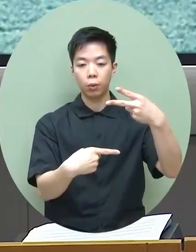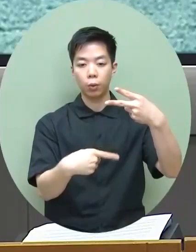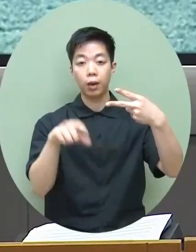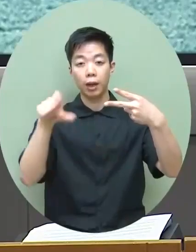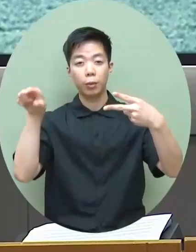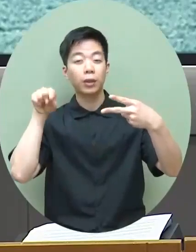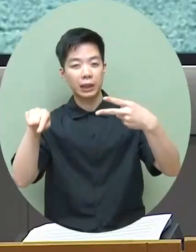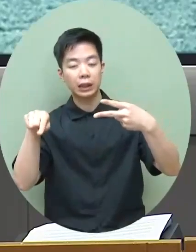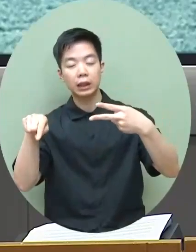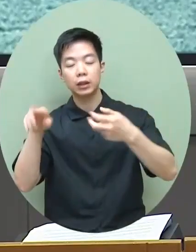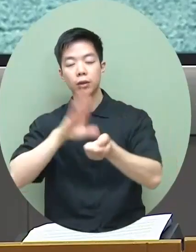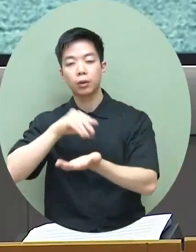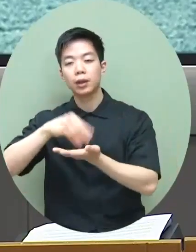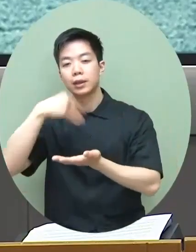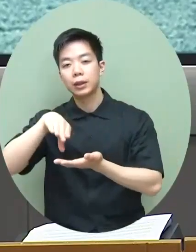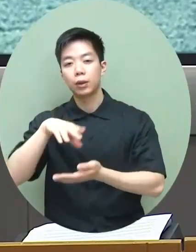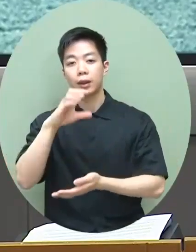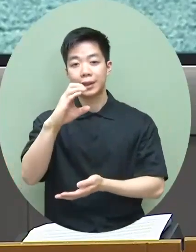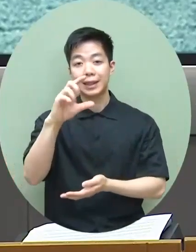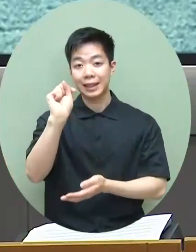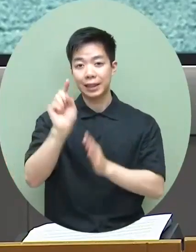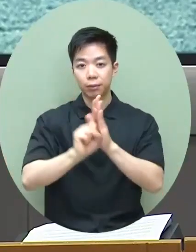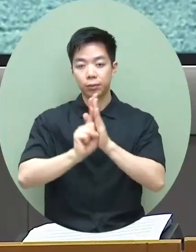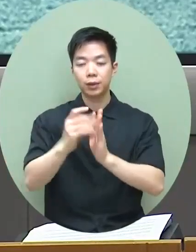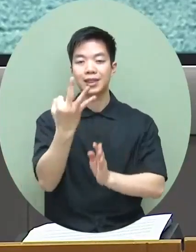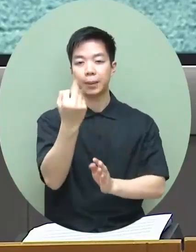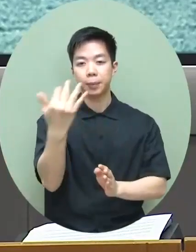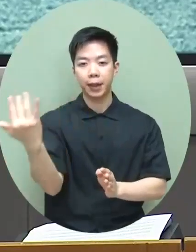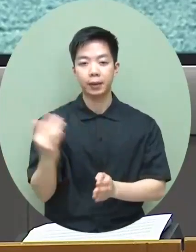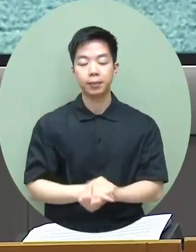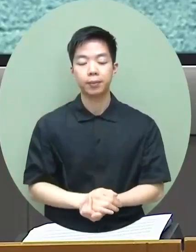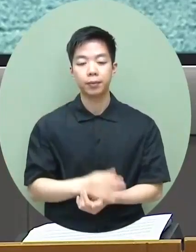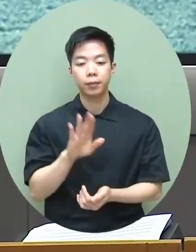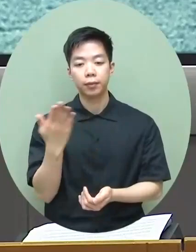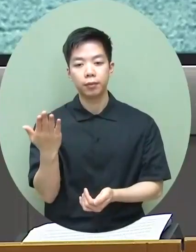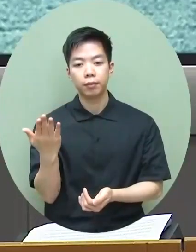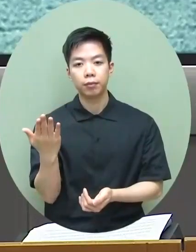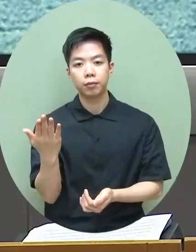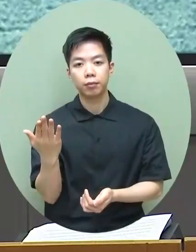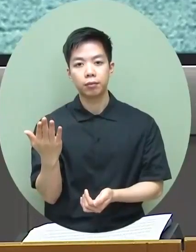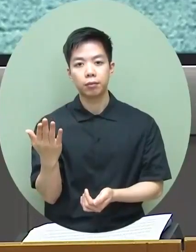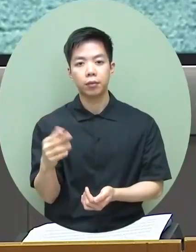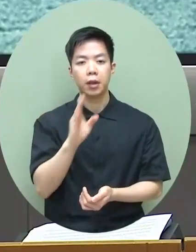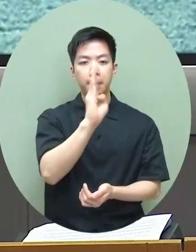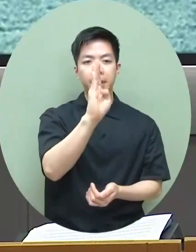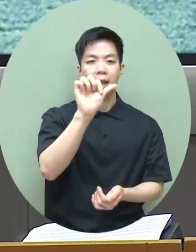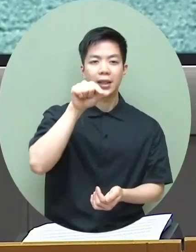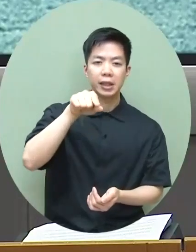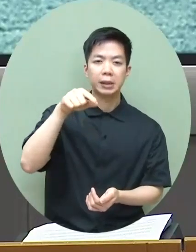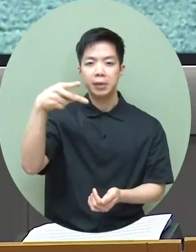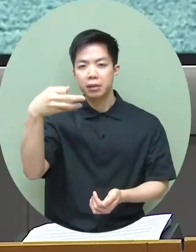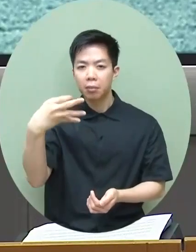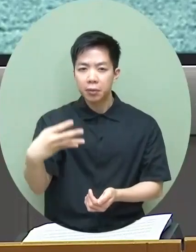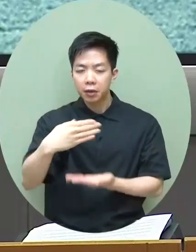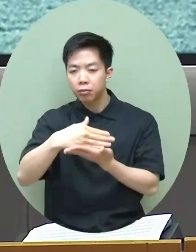嘅30多嘅，咁但係就冇話分類啦，即係究竟佢係 BA 乜嘢啊咁樣，咁所以我哋都會睇翻佢喺香